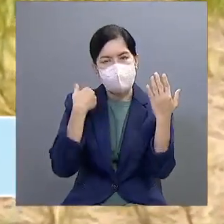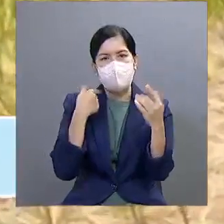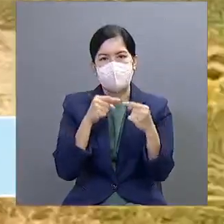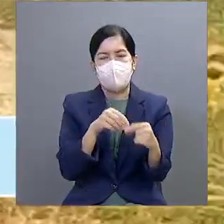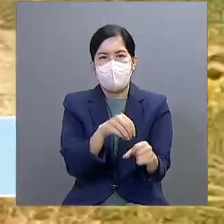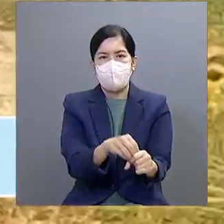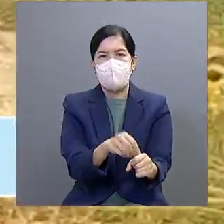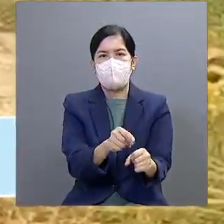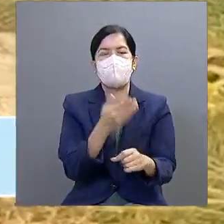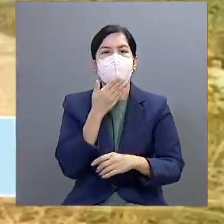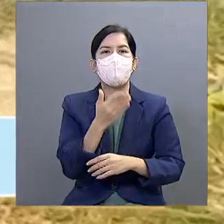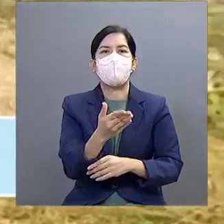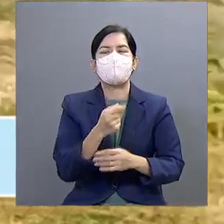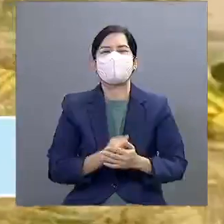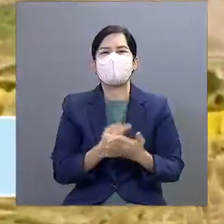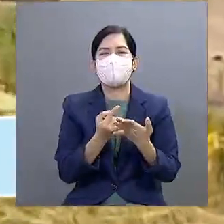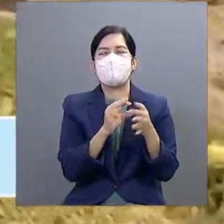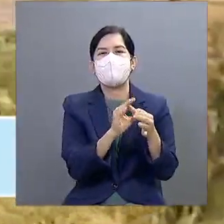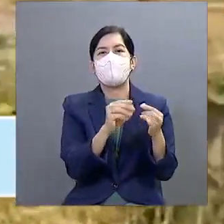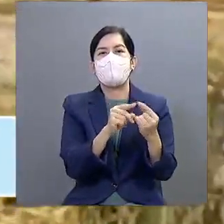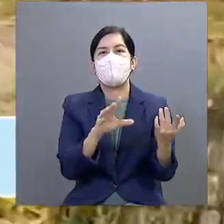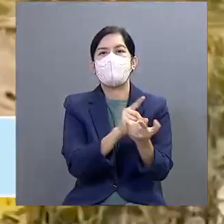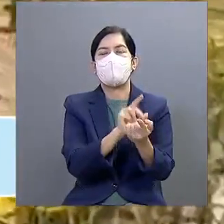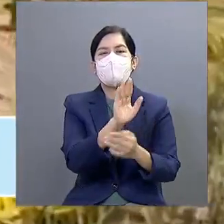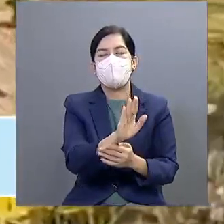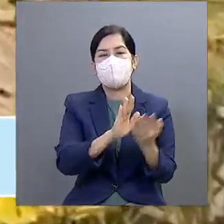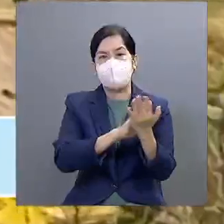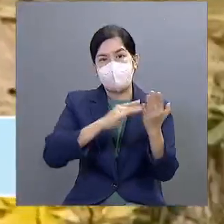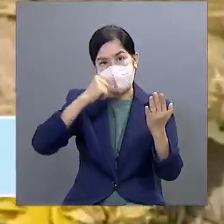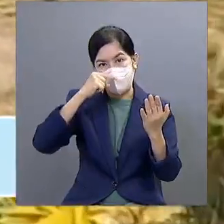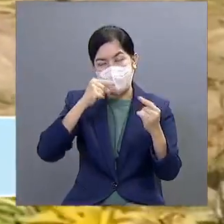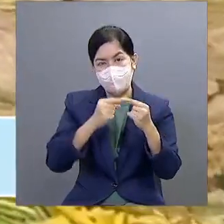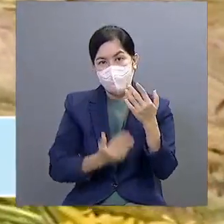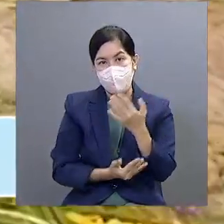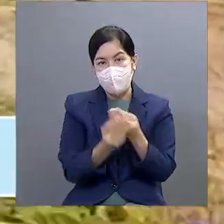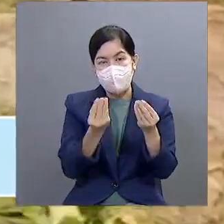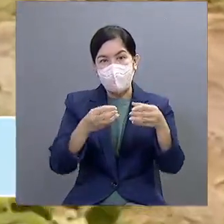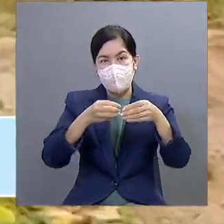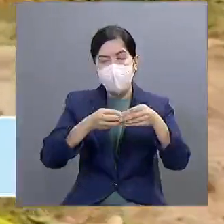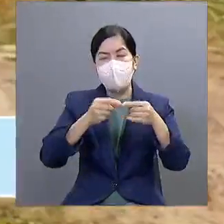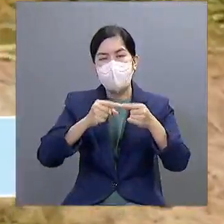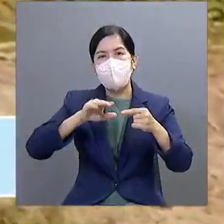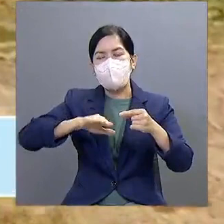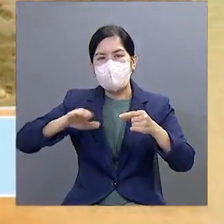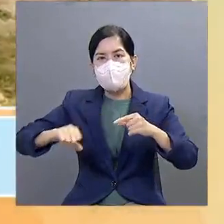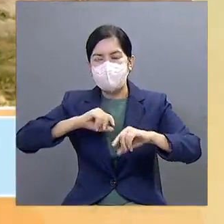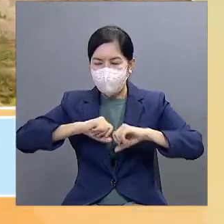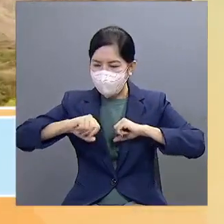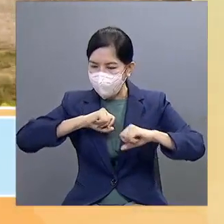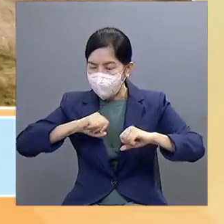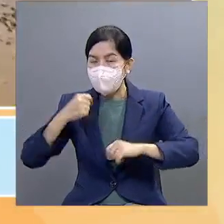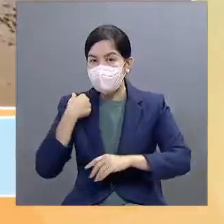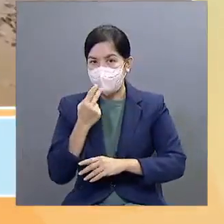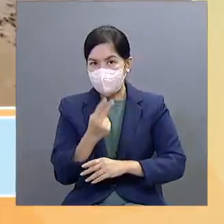เป็นการอนุรักษ์ประเพณีไทยให้เยาวชนรุ่นหลังๆมีโอกาสศึกษาเรียนรู้การทำนาในอดีตที่ผ่านมาด้วยอย่างชมพู่เองเนี่ยก็เคยมีโอกาสจริงๆ ไปดำนา